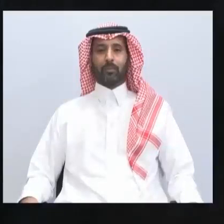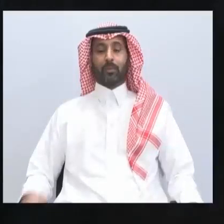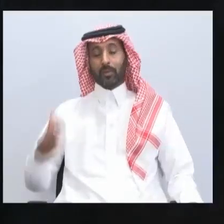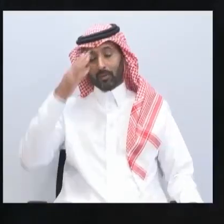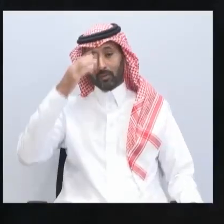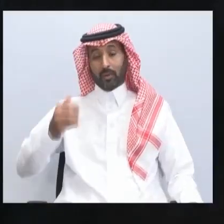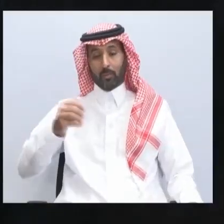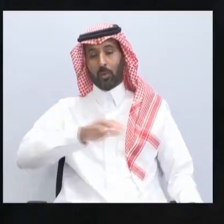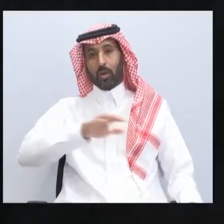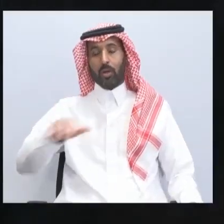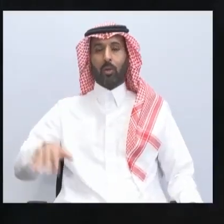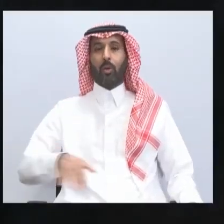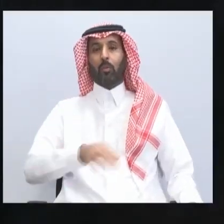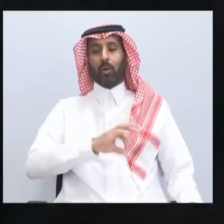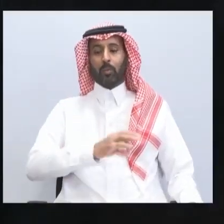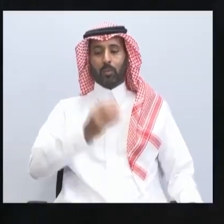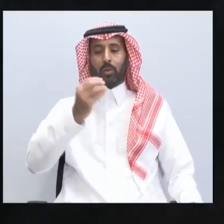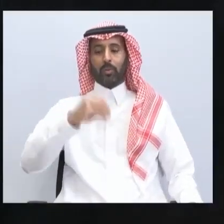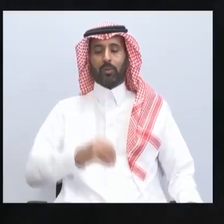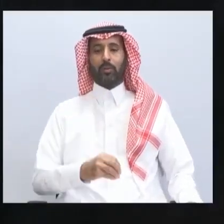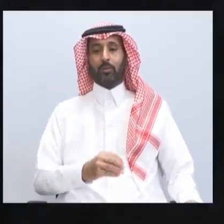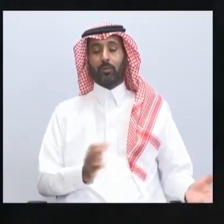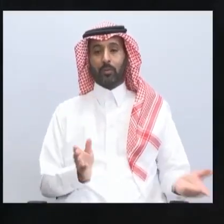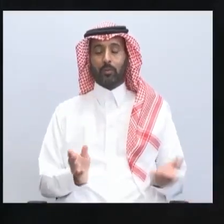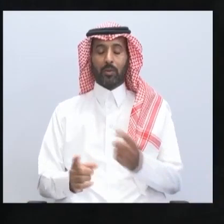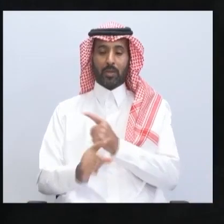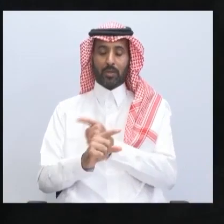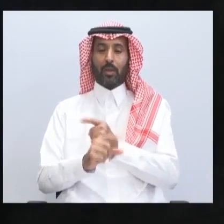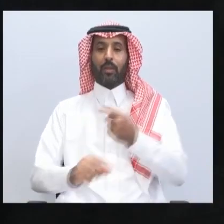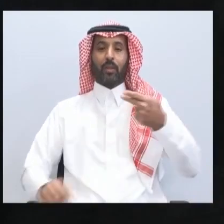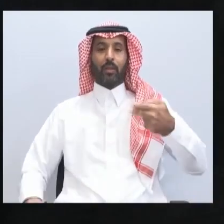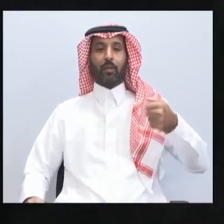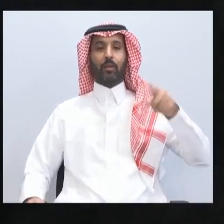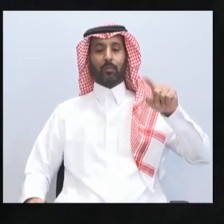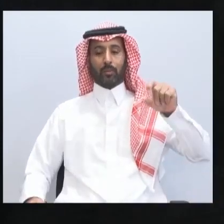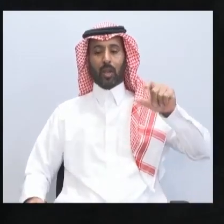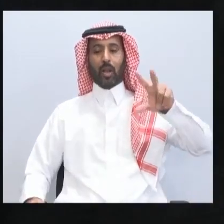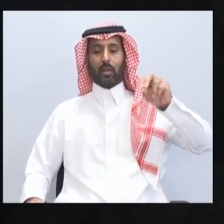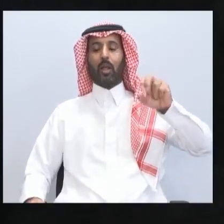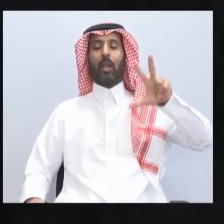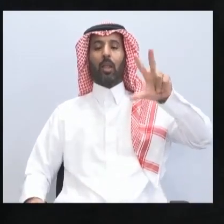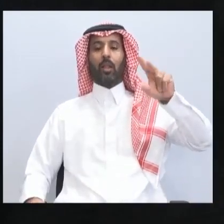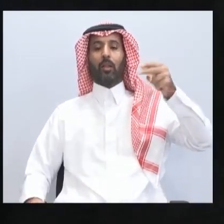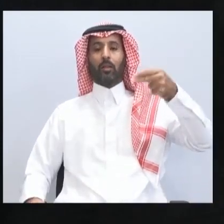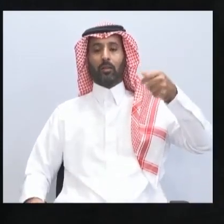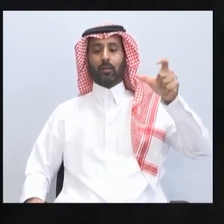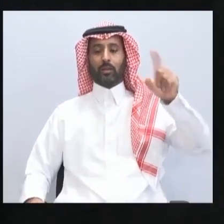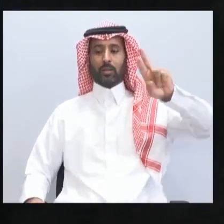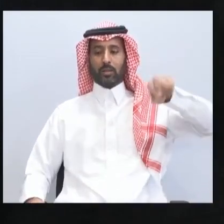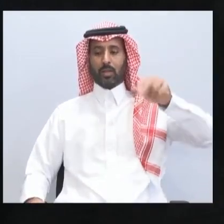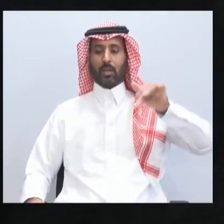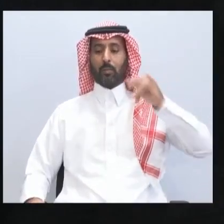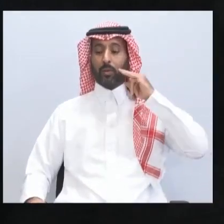السلام عليكم ورحمه الله وبركاته معكم استاذ عبد الله عنزي معلم ماده المواطنه الرقميه وعلى لغه